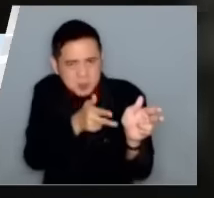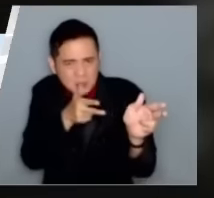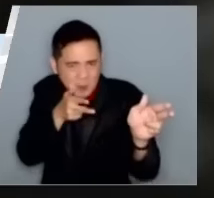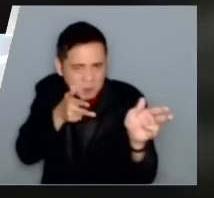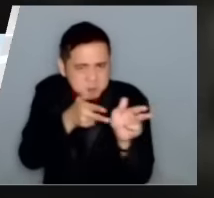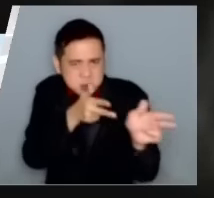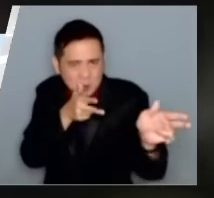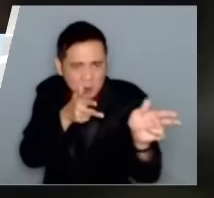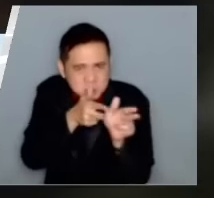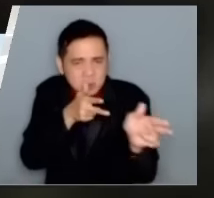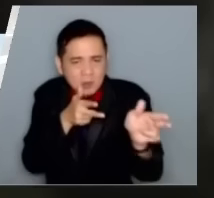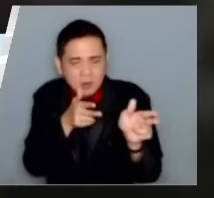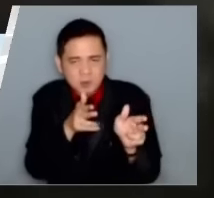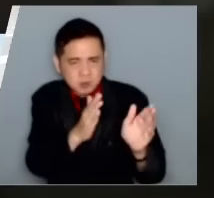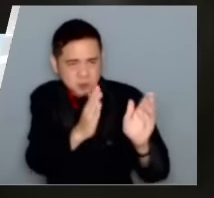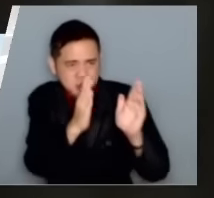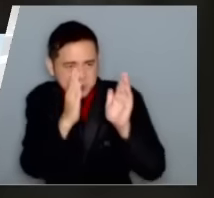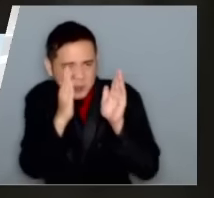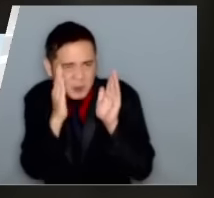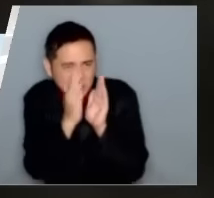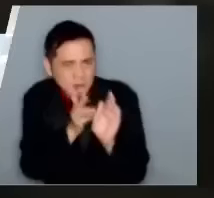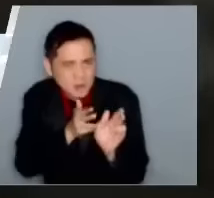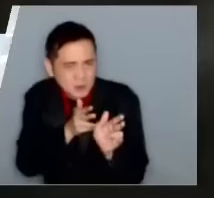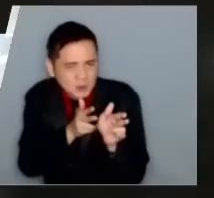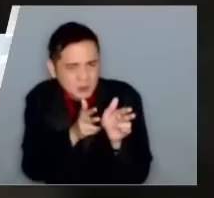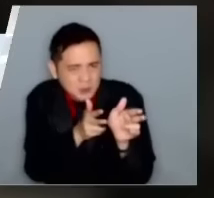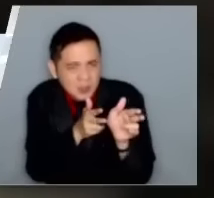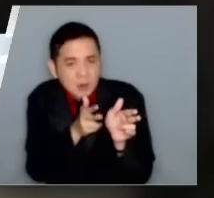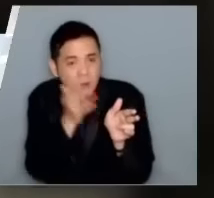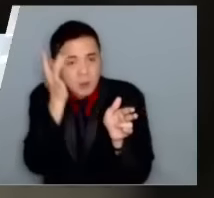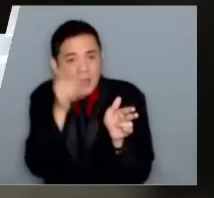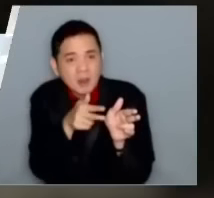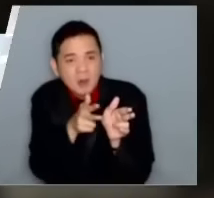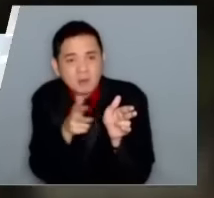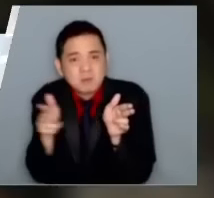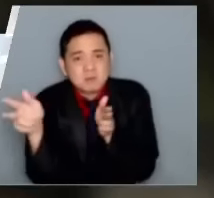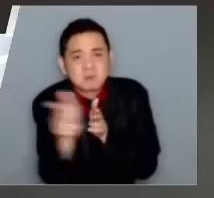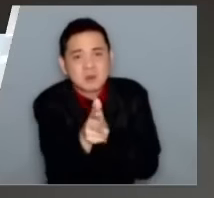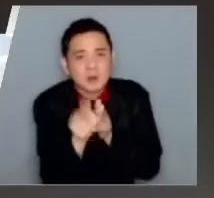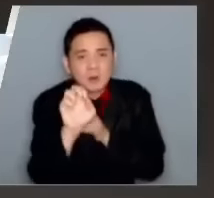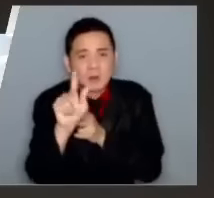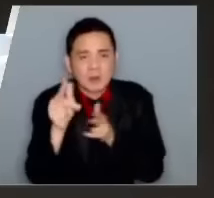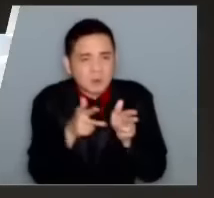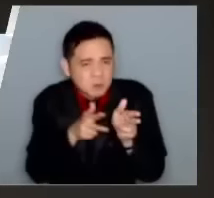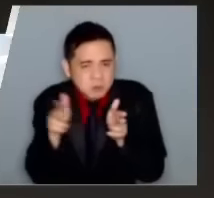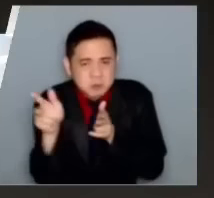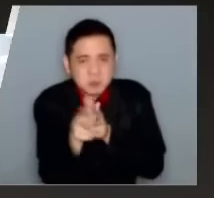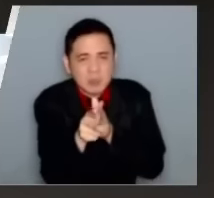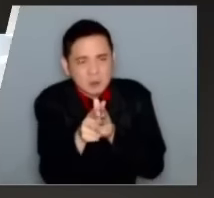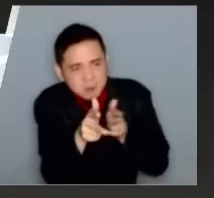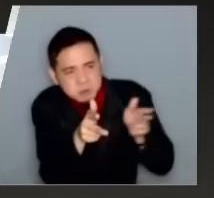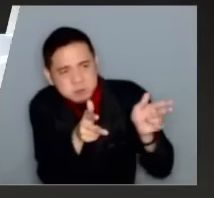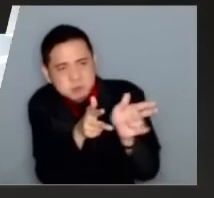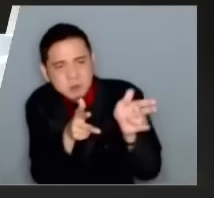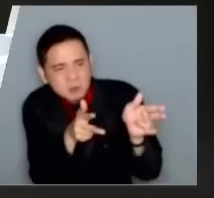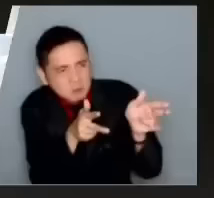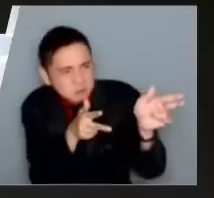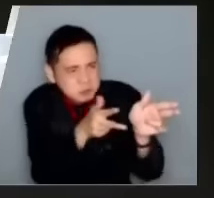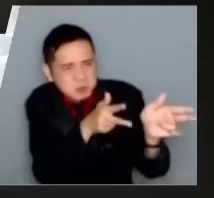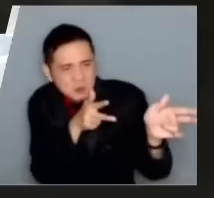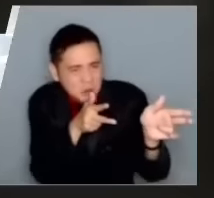daan. Ang jeep sa kanan naunang umabante. Tila nainis ang jeep sa kanan kaya binunggo ng jeep sa kanan ang jeep sa